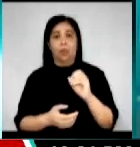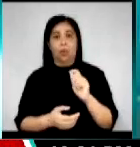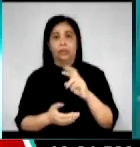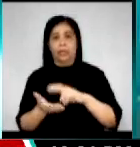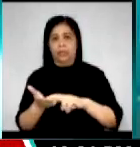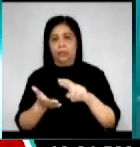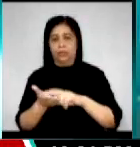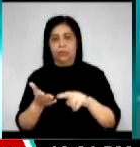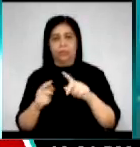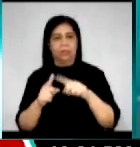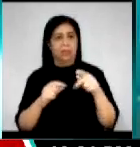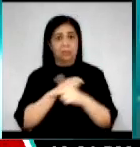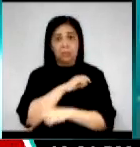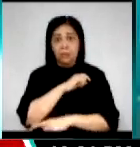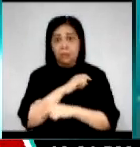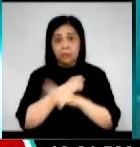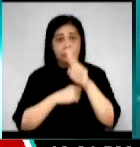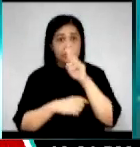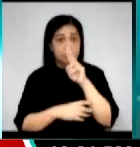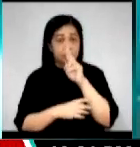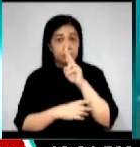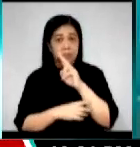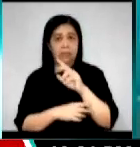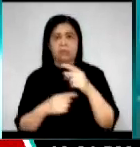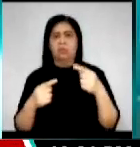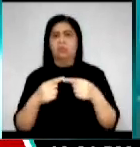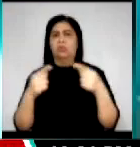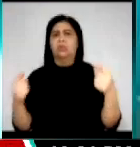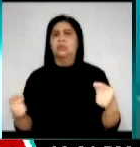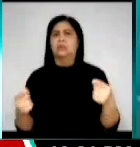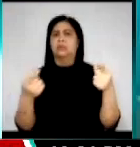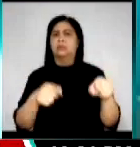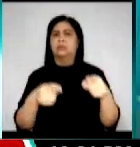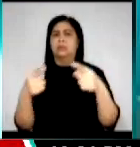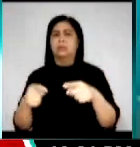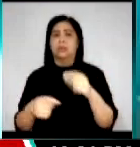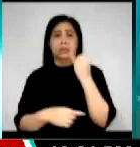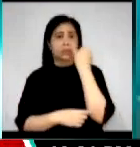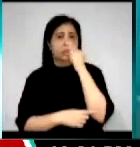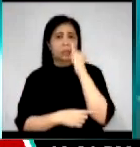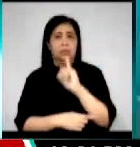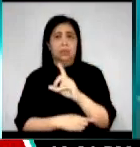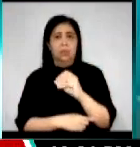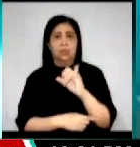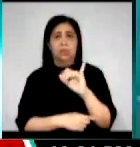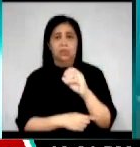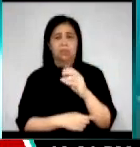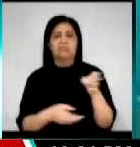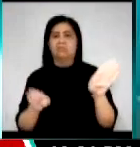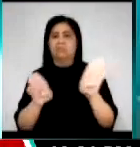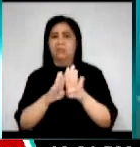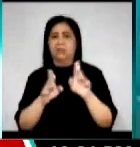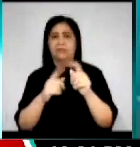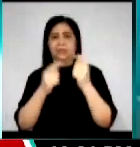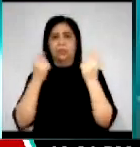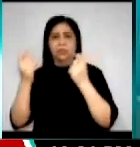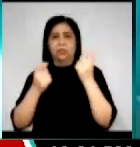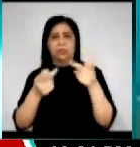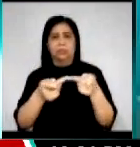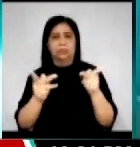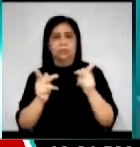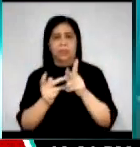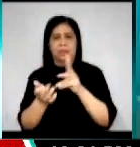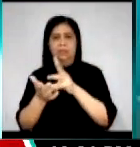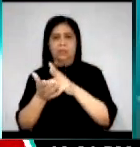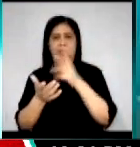mga probinsya sa Visayas, kabaliktaran na nangyayari. Ang Iloilo, isasara muna ang kanilang tourist sites dahil sa pagtaas ng COVID